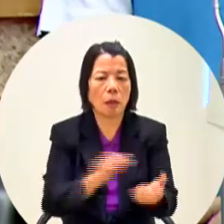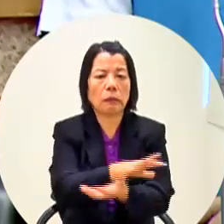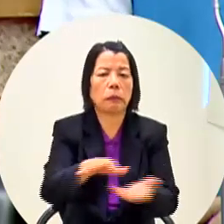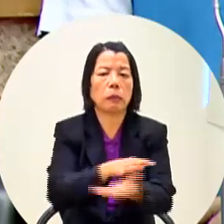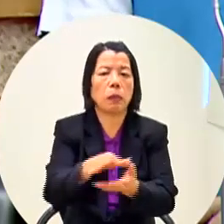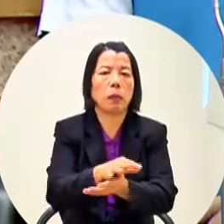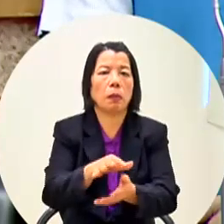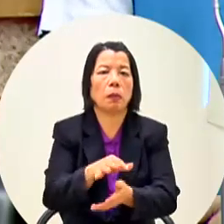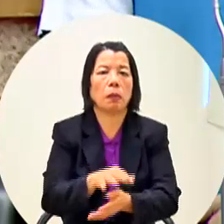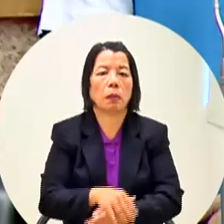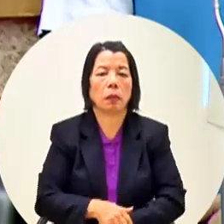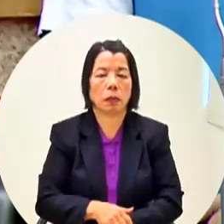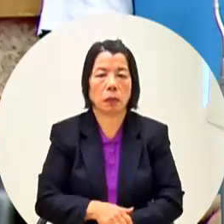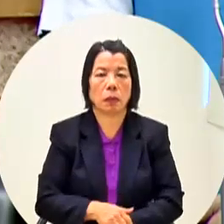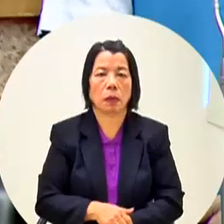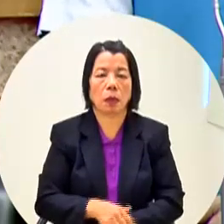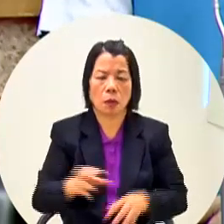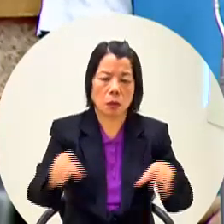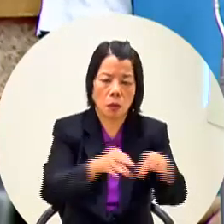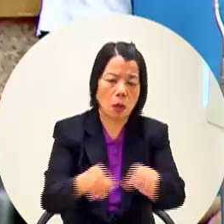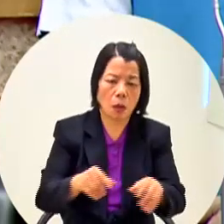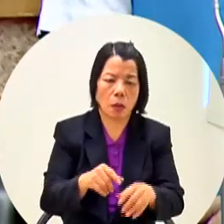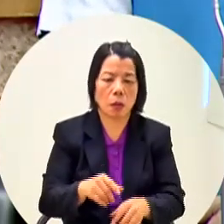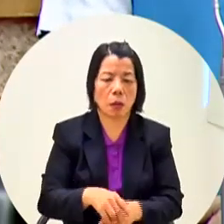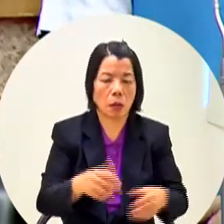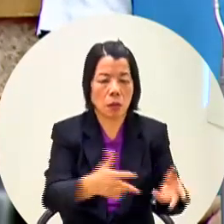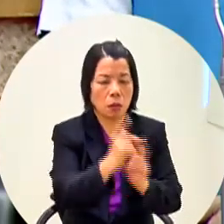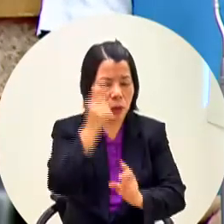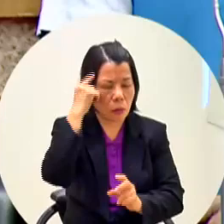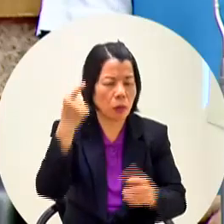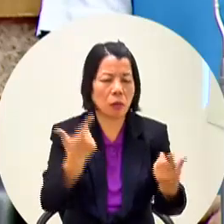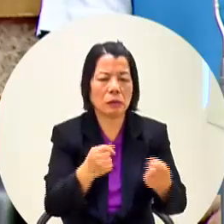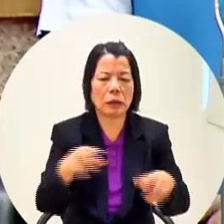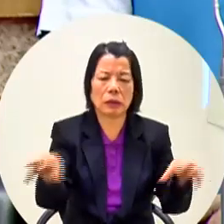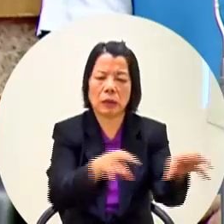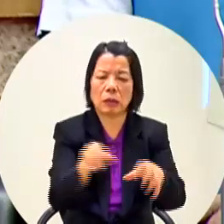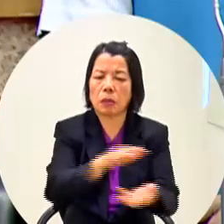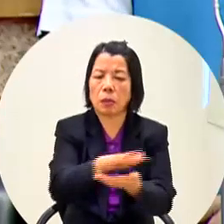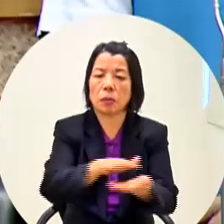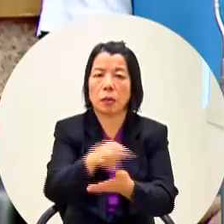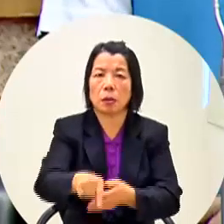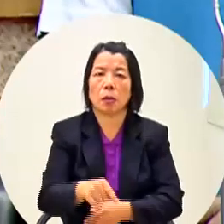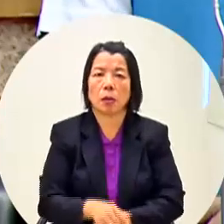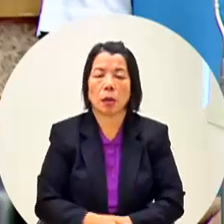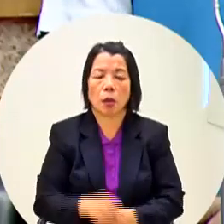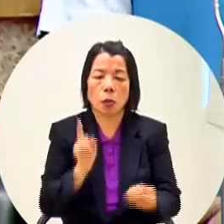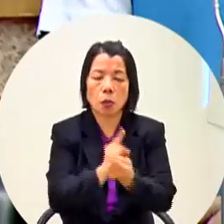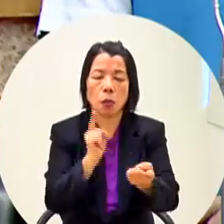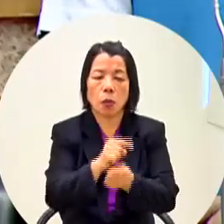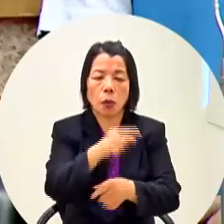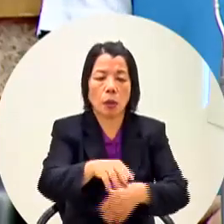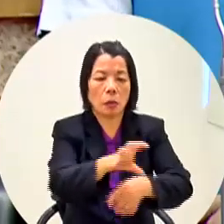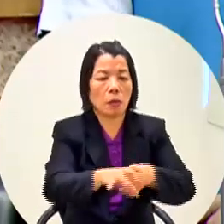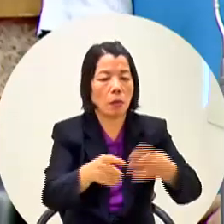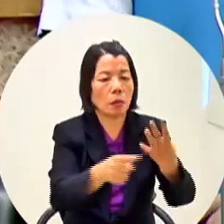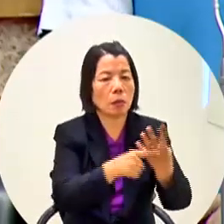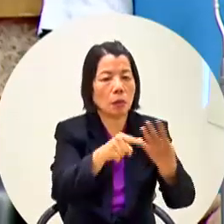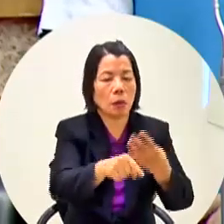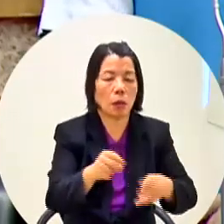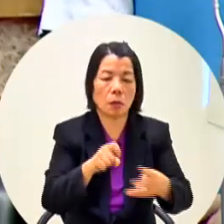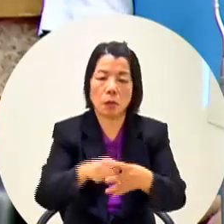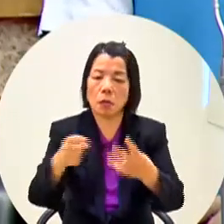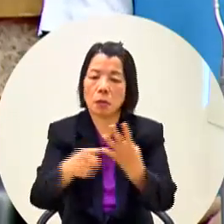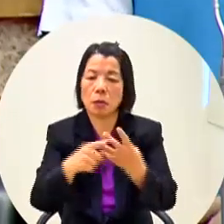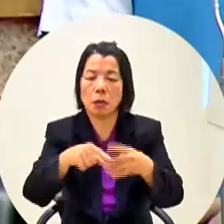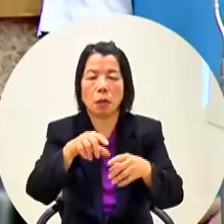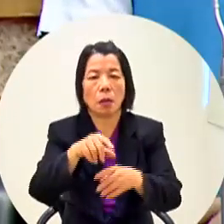倒，这个是用臭的哈，桥头在我们看来是用臭的哈。那反正是怎么地方农业在一个农业区的工业区的整合，现